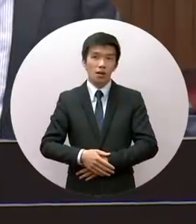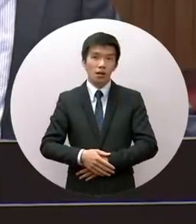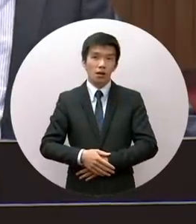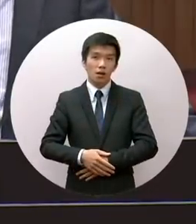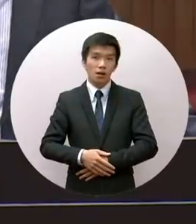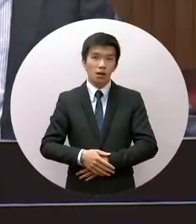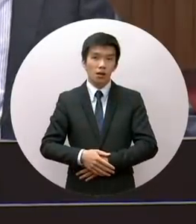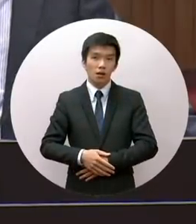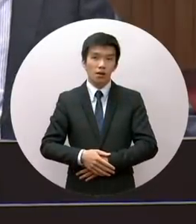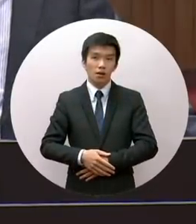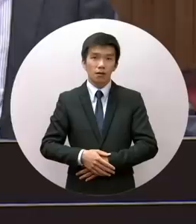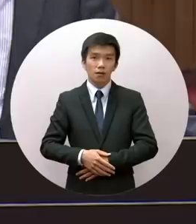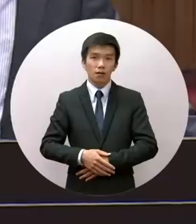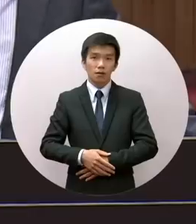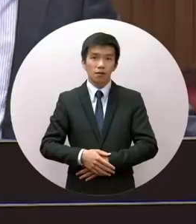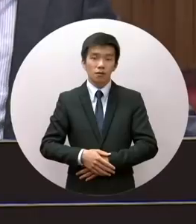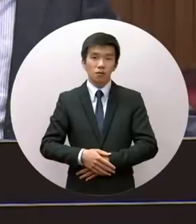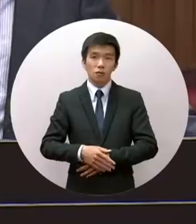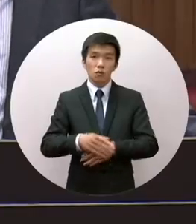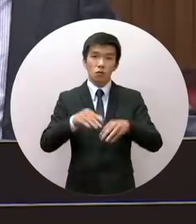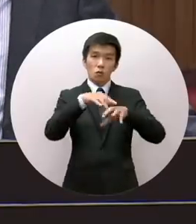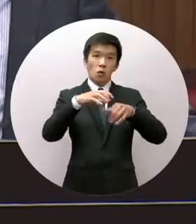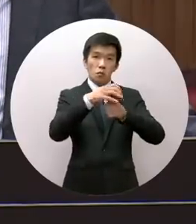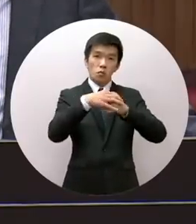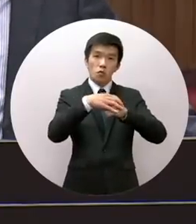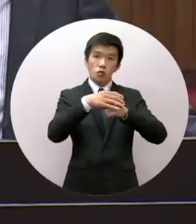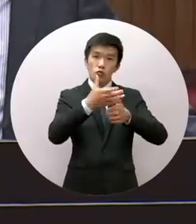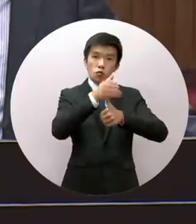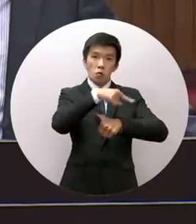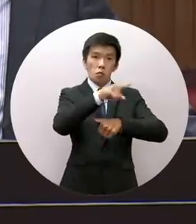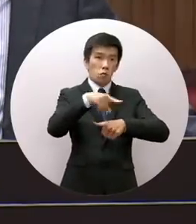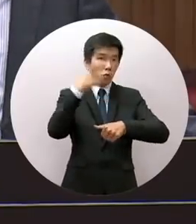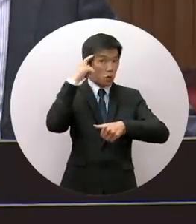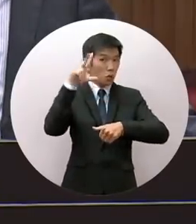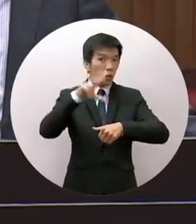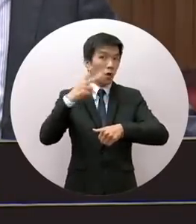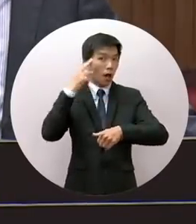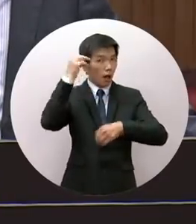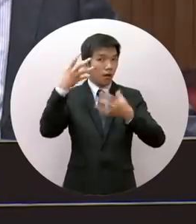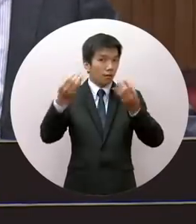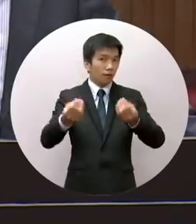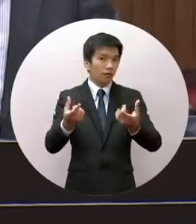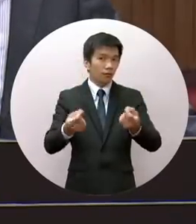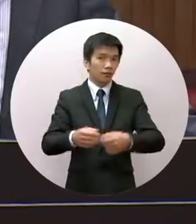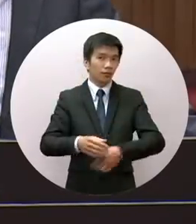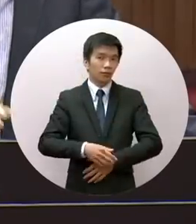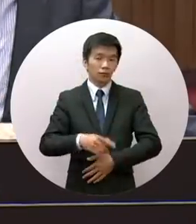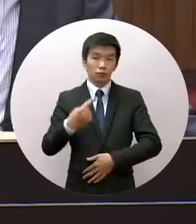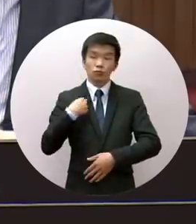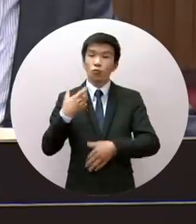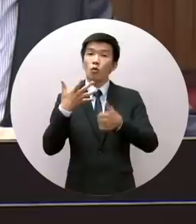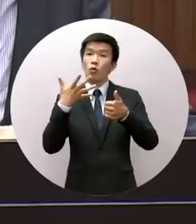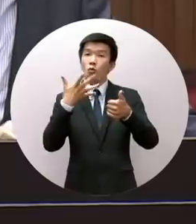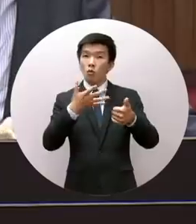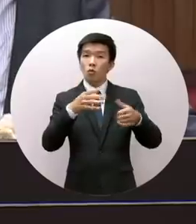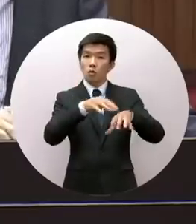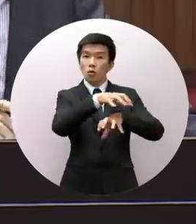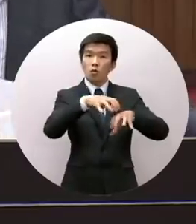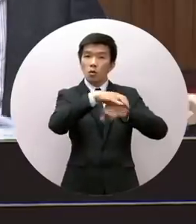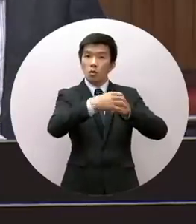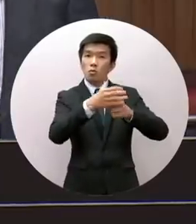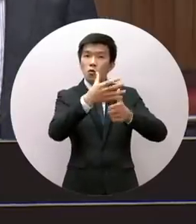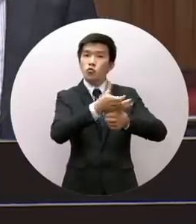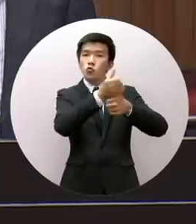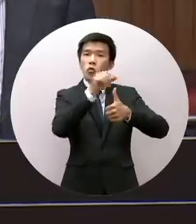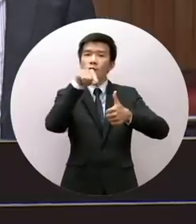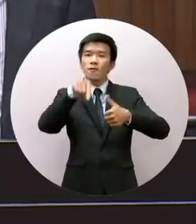你公事忙。可是环保署也没有感觉呀，知道吗？我问环保署为什